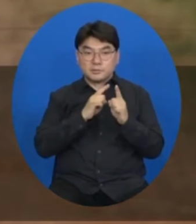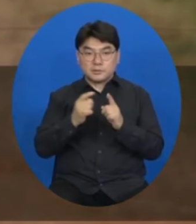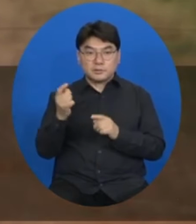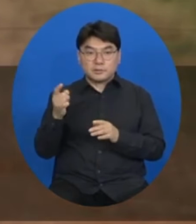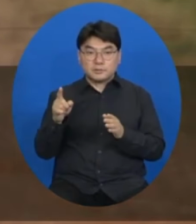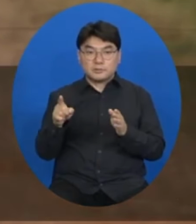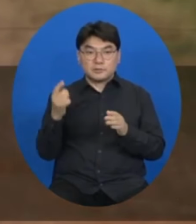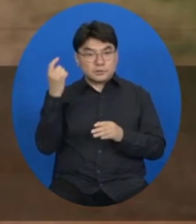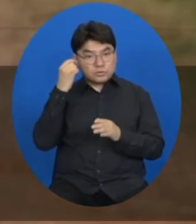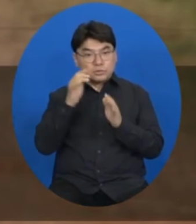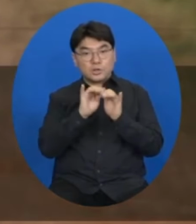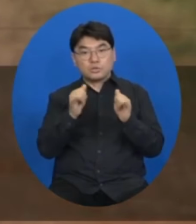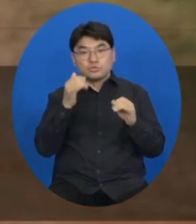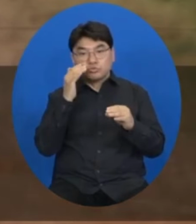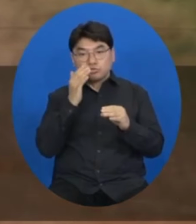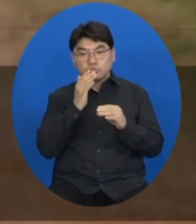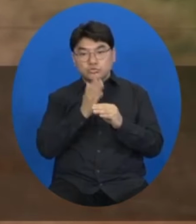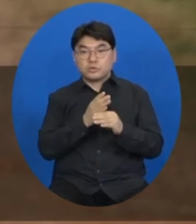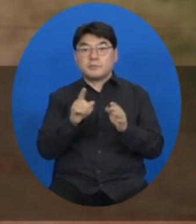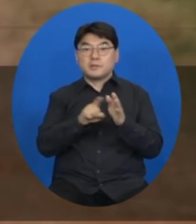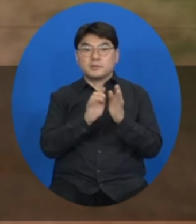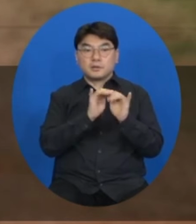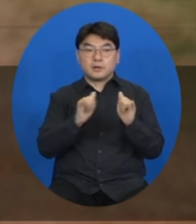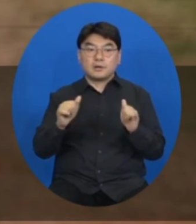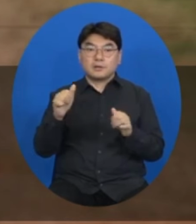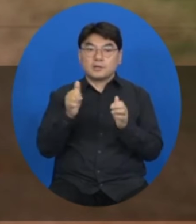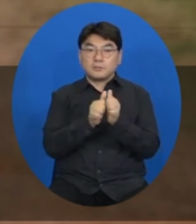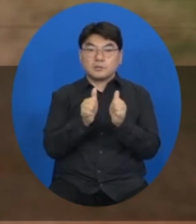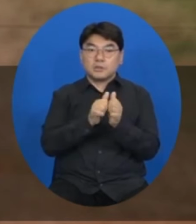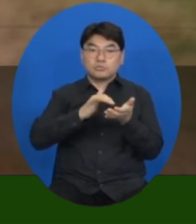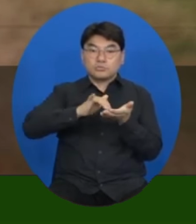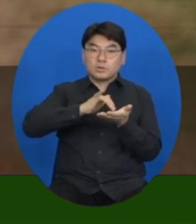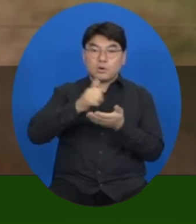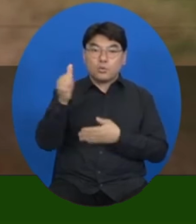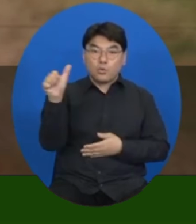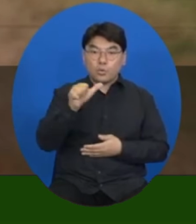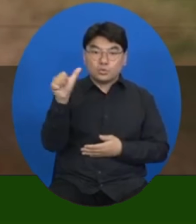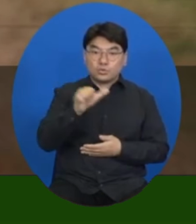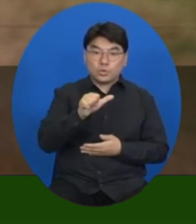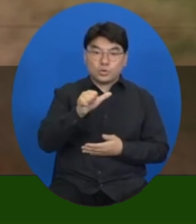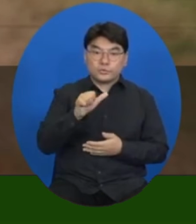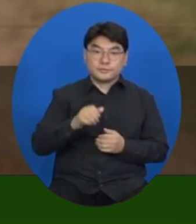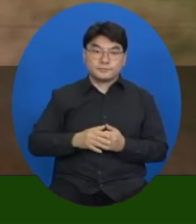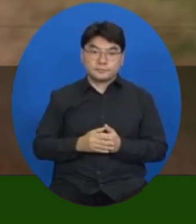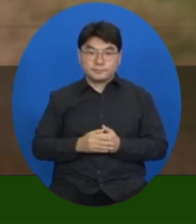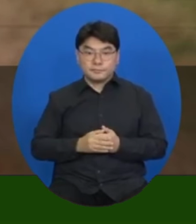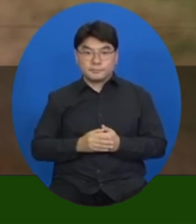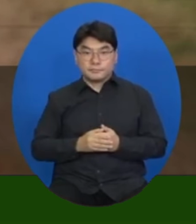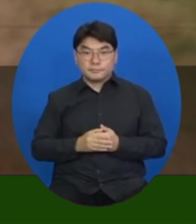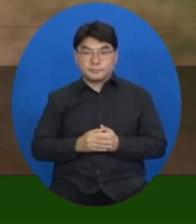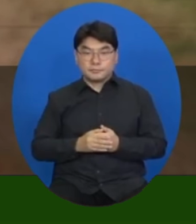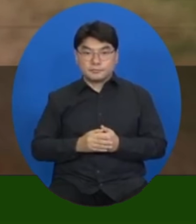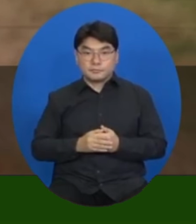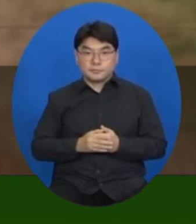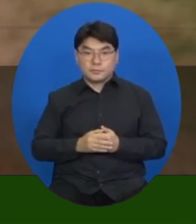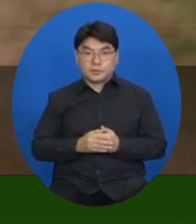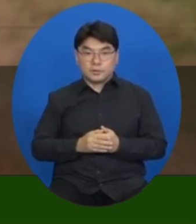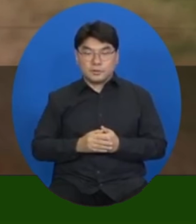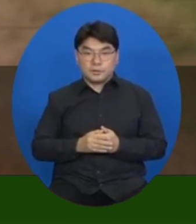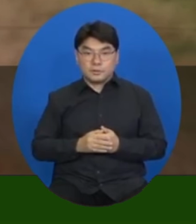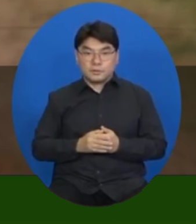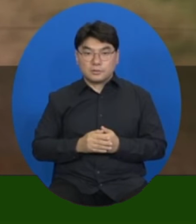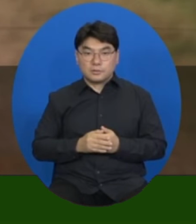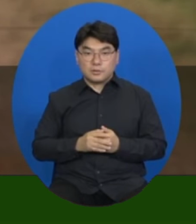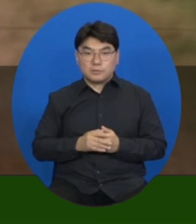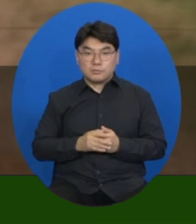자가으니 남자의 수가 약 5천이나 되었더라 남자의 수만 5천이나 되었더라 어디서 많이 보던 표현